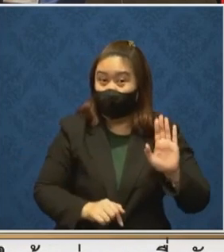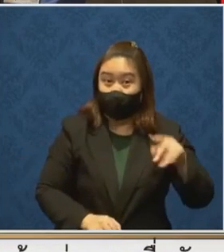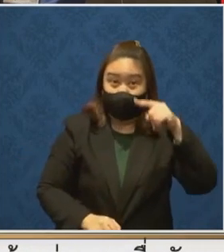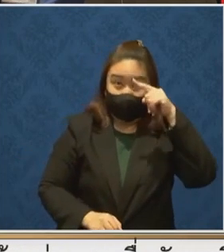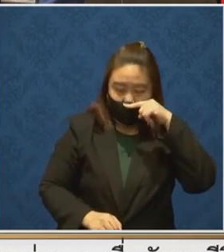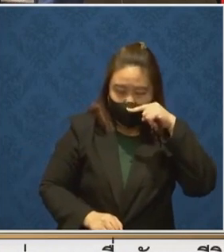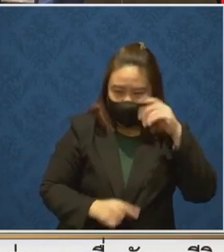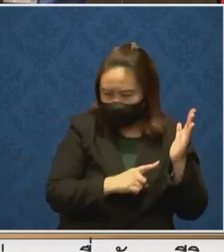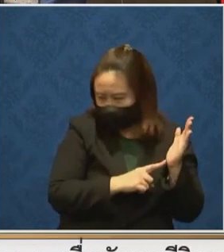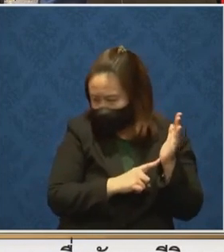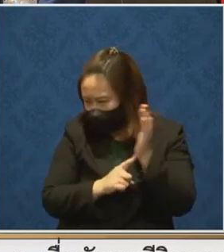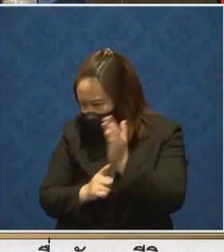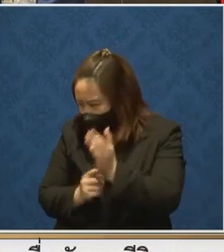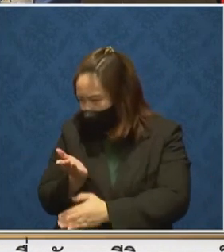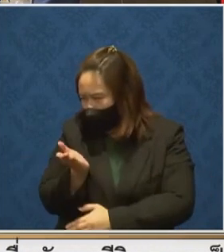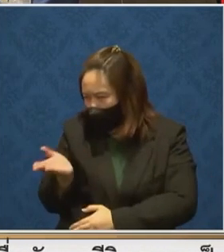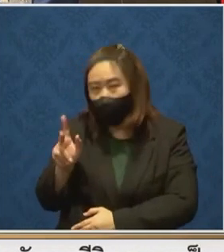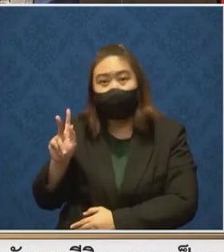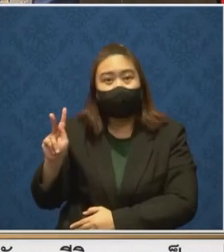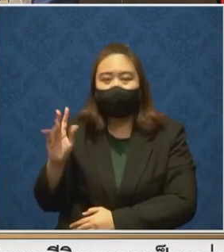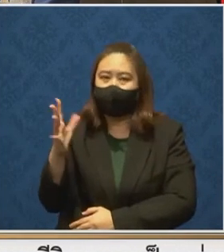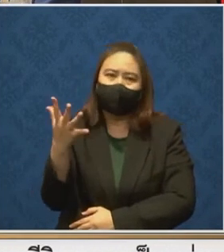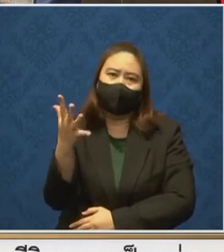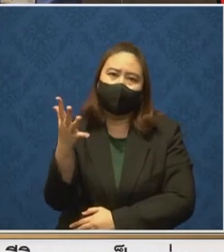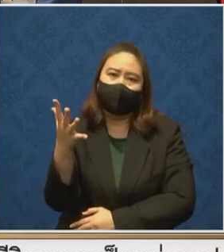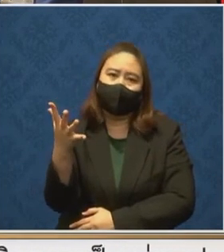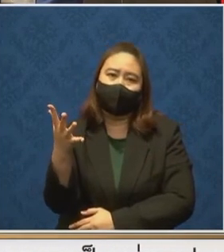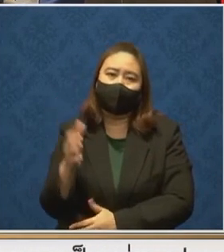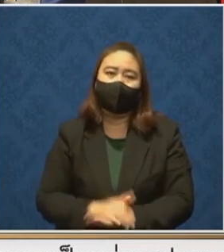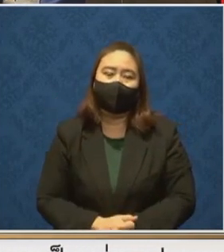ยเรีกร้องไปกบ Kingsgateในข้อเรีกรเหล่านั้นค่ะ